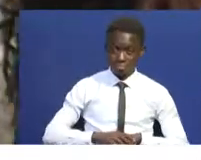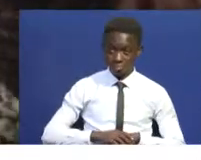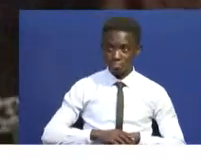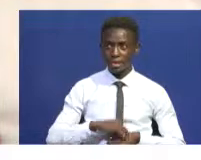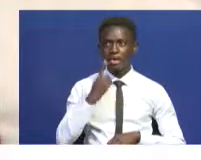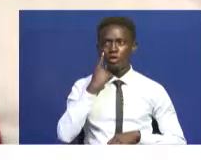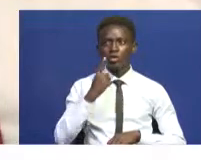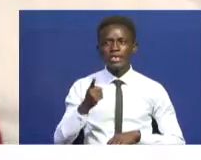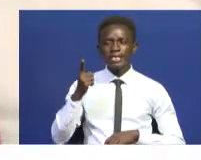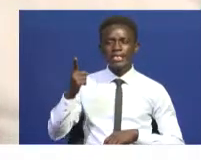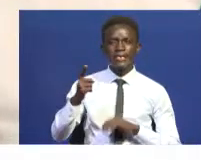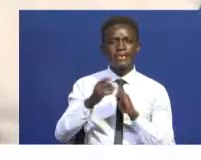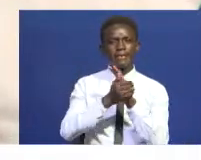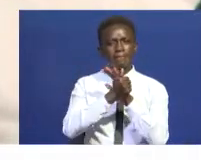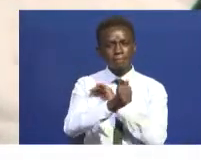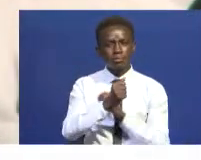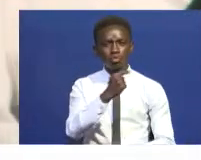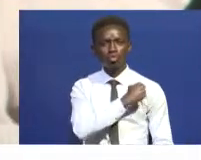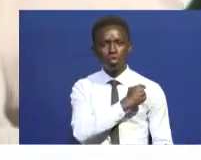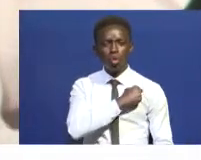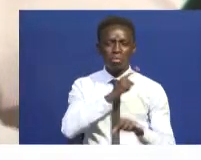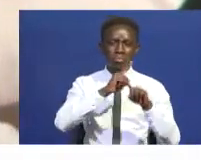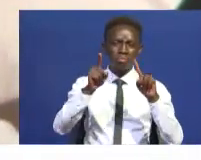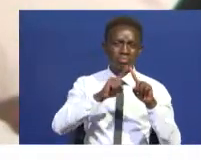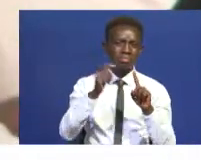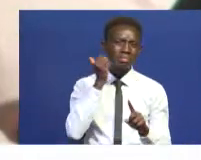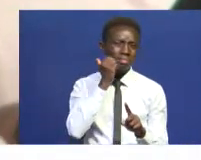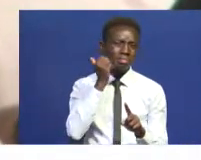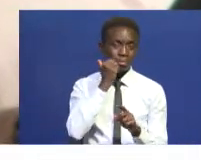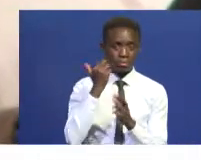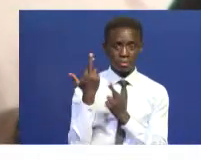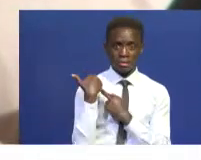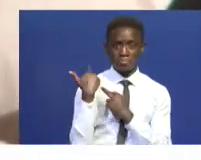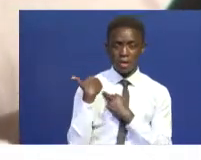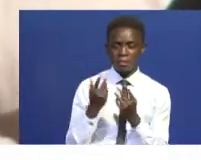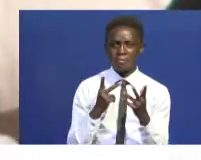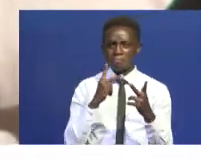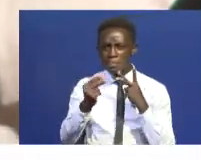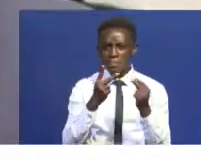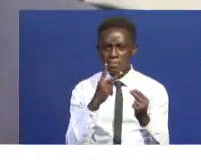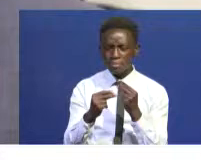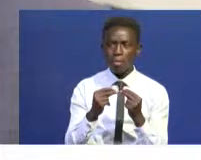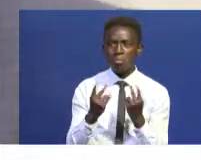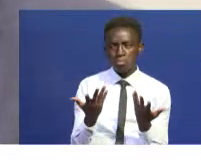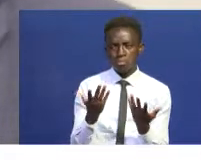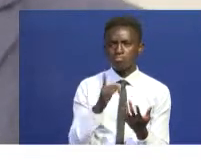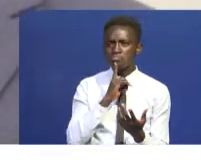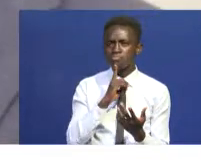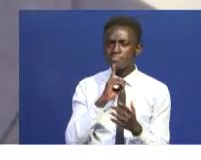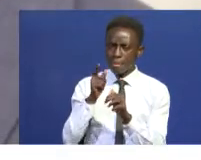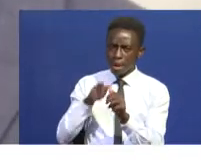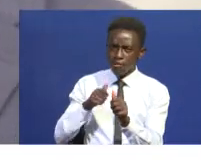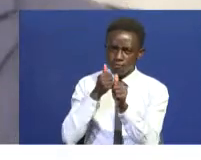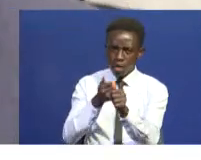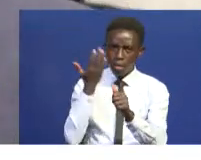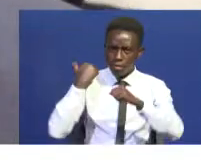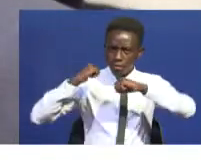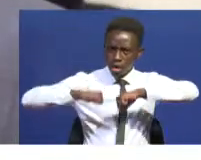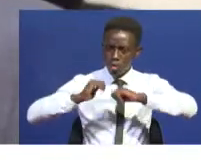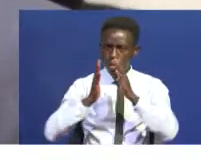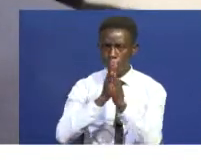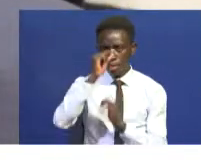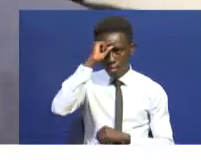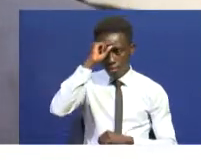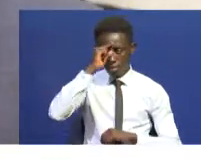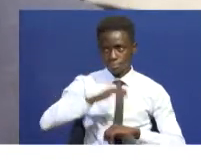magonjwa mbalimbali kujiunga nao kwenye shinikizo za utekelezaji wa mkataba baina yao na serikali. Yes, we may have a few private hospitals that